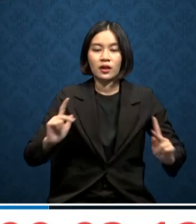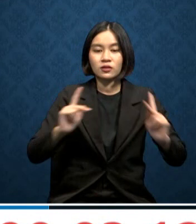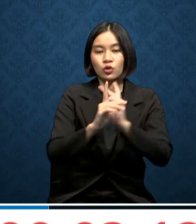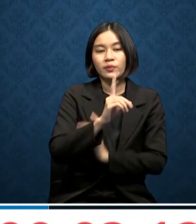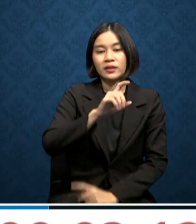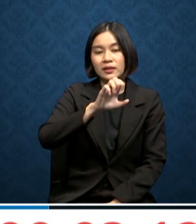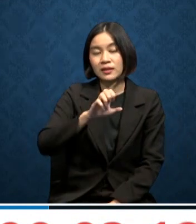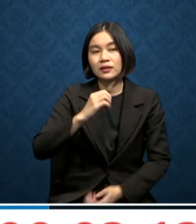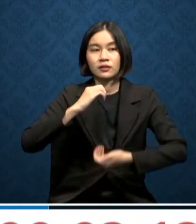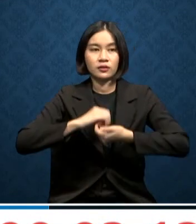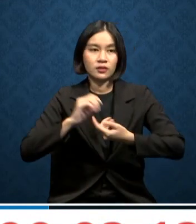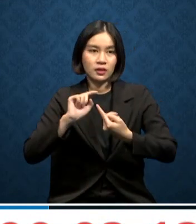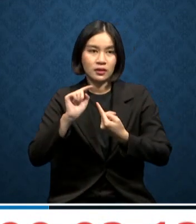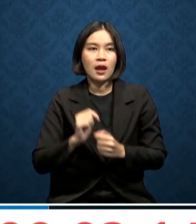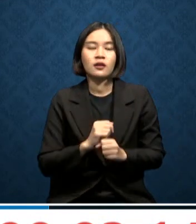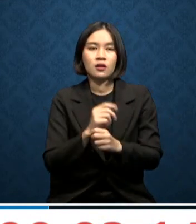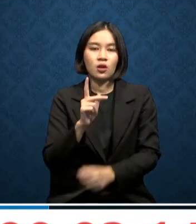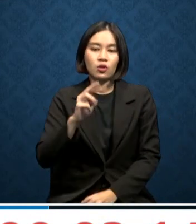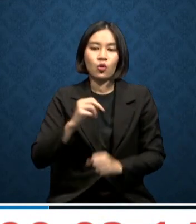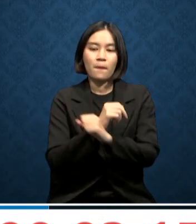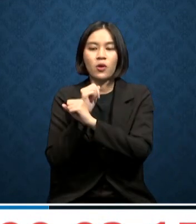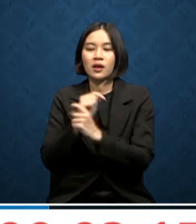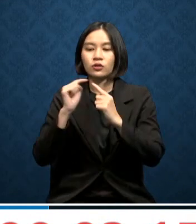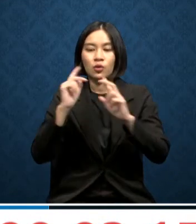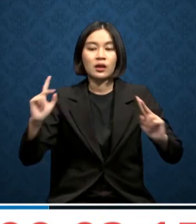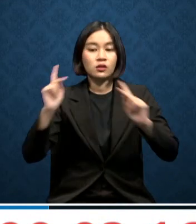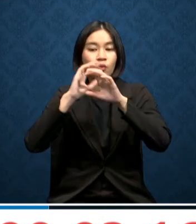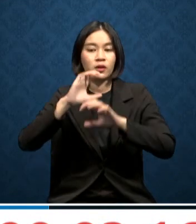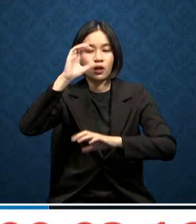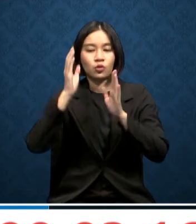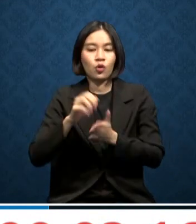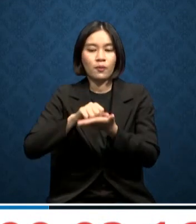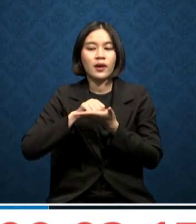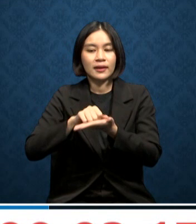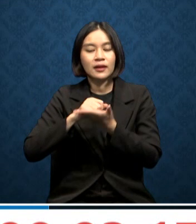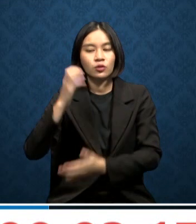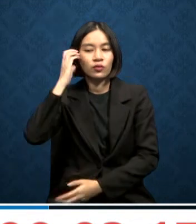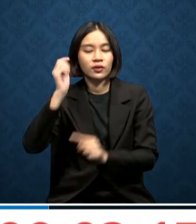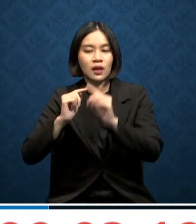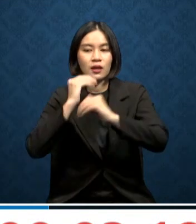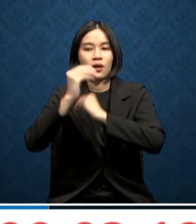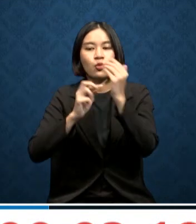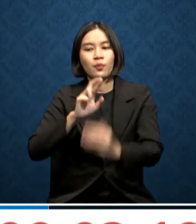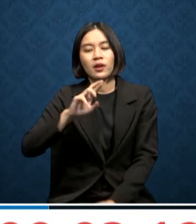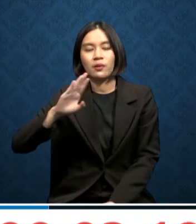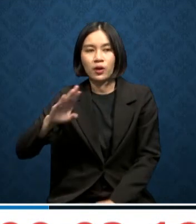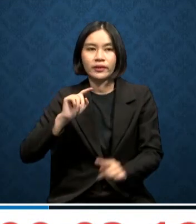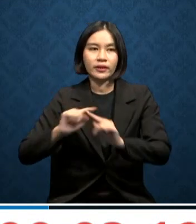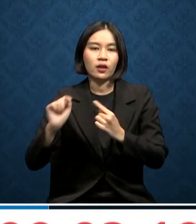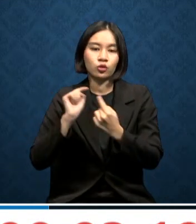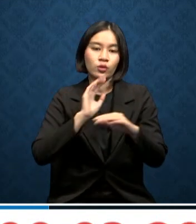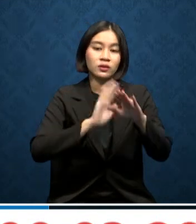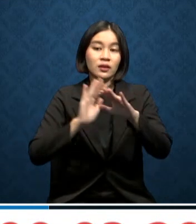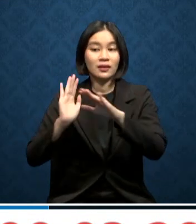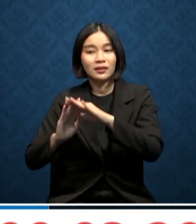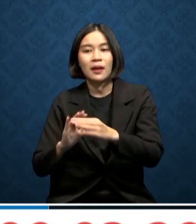เศษฐกแลสังคมกรุมปองกันและมัเทาสนาภักสุหดไยและพดใหบิการโรศัเกินที่พัฒนาระบบเซลลบอดแสสำรบแ้งเตือน